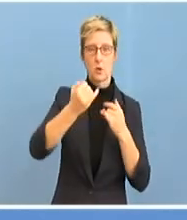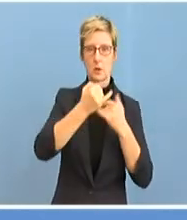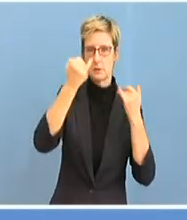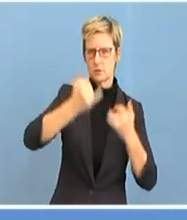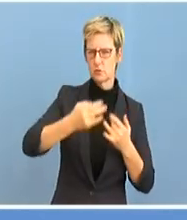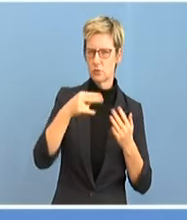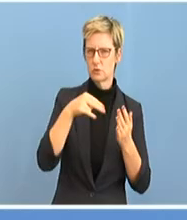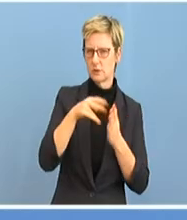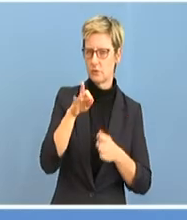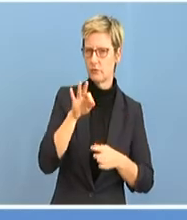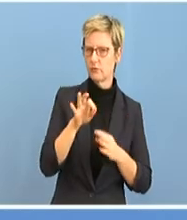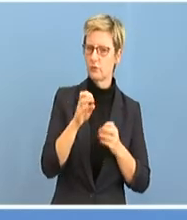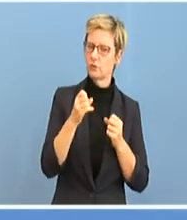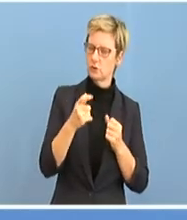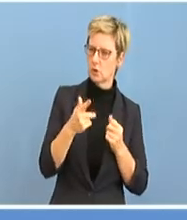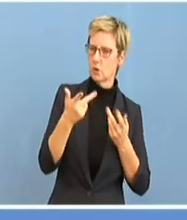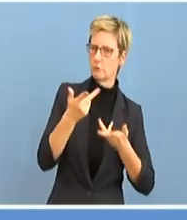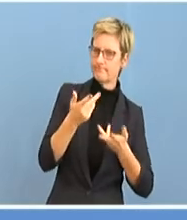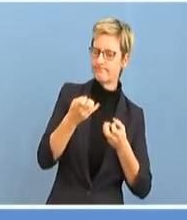zuständig ist,